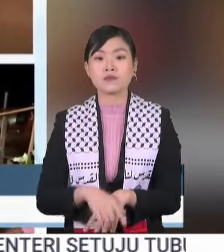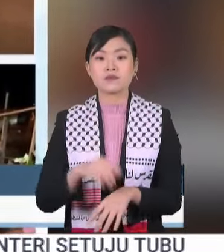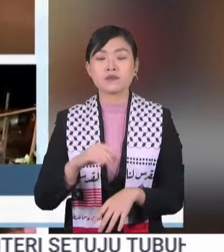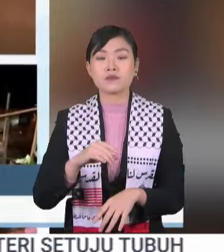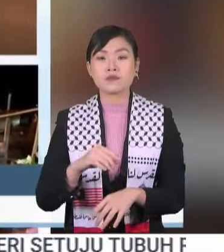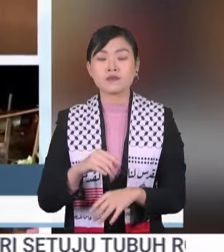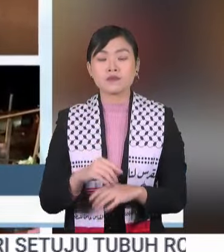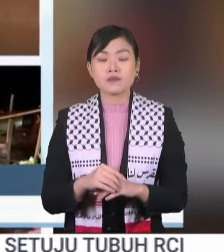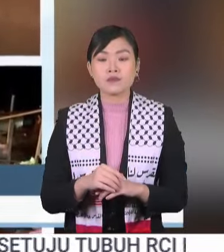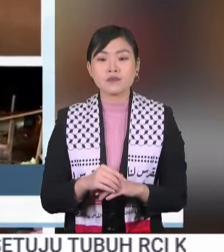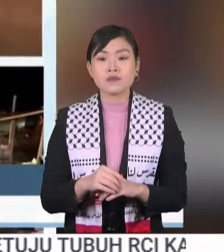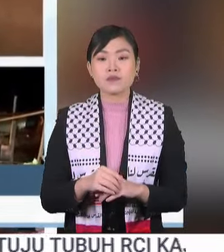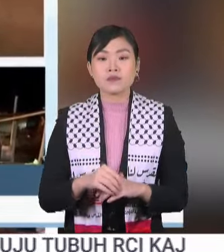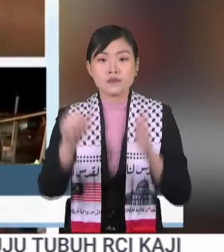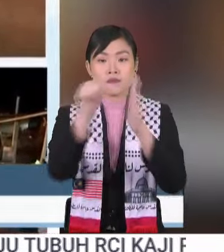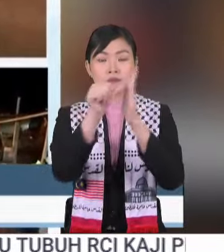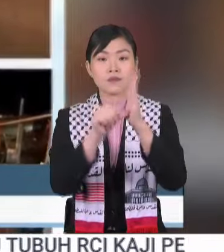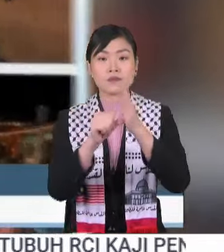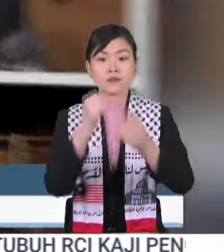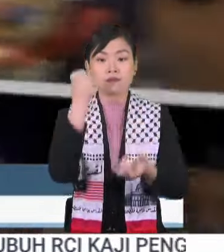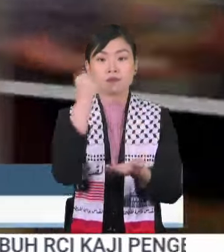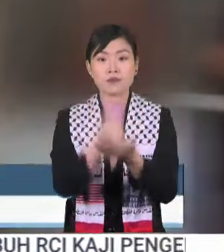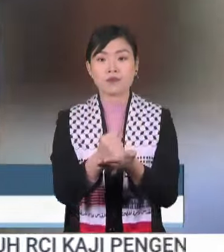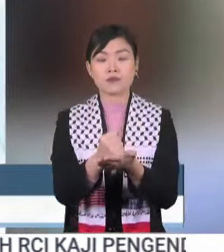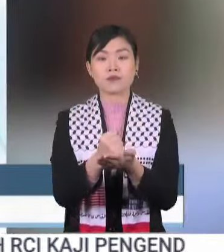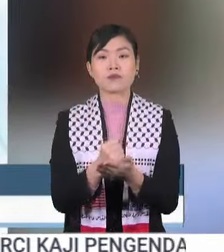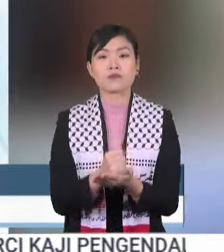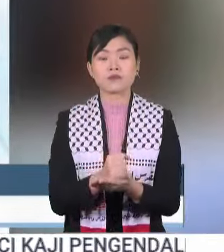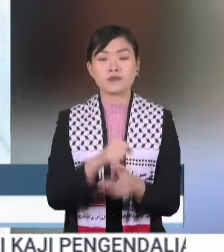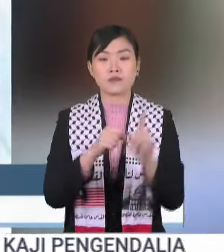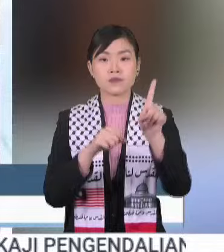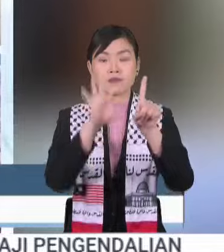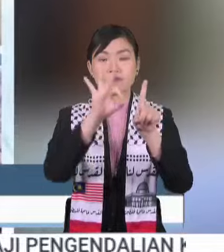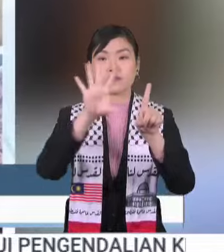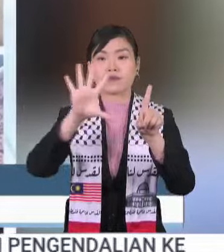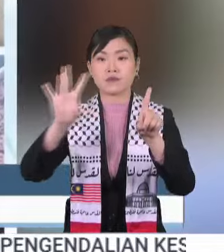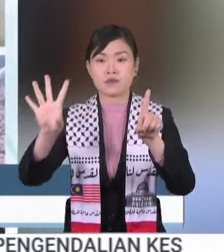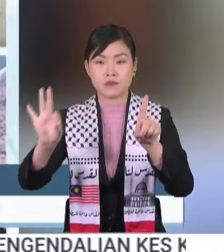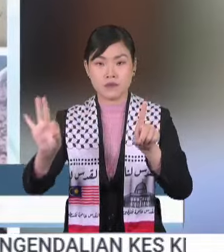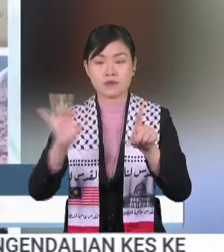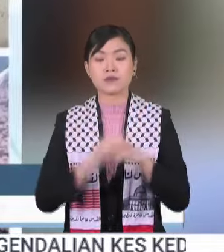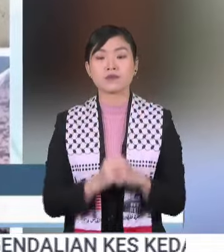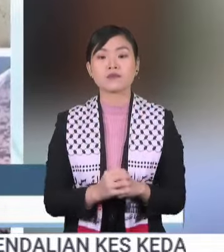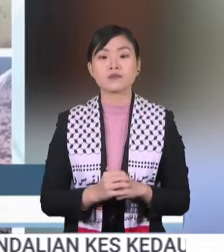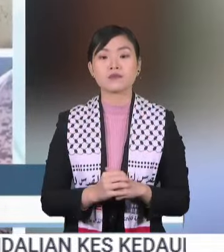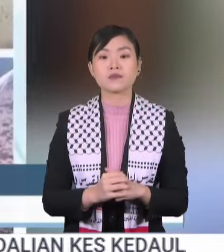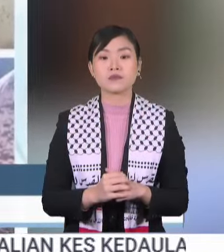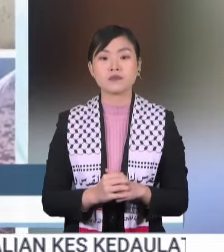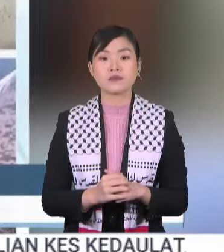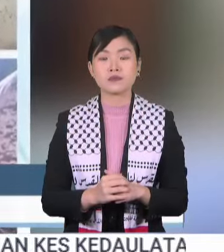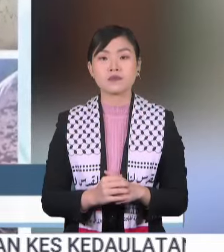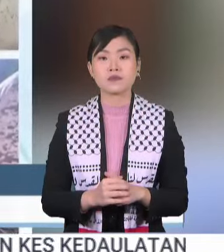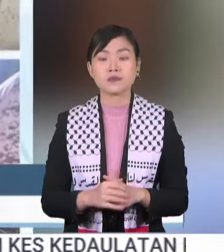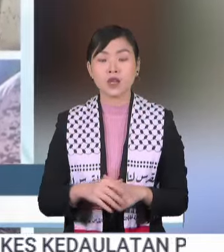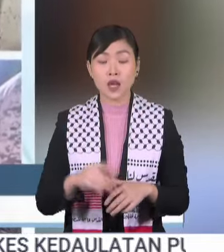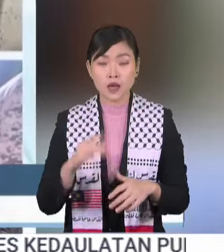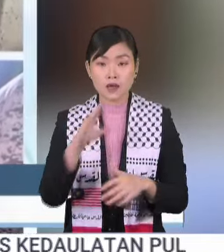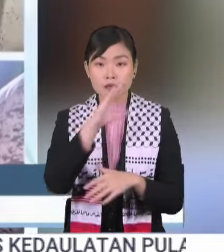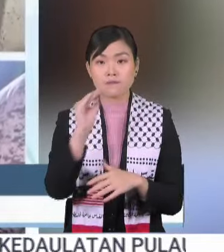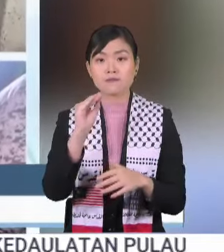1 C akta imigresen 1959 palang 1963 dan perkara